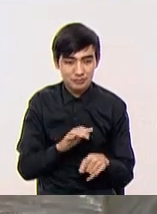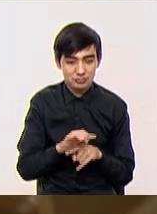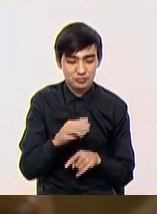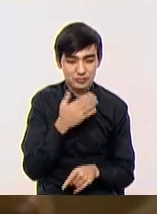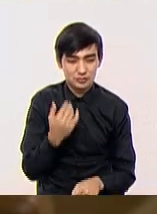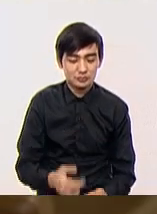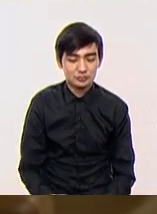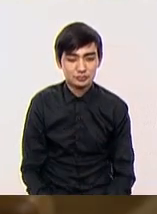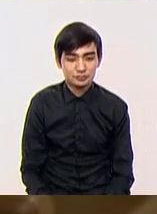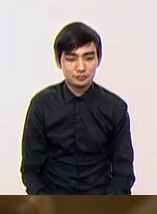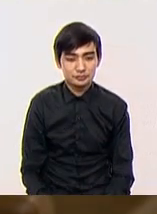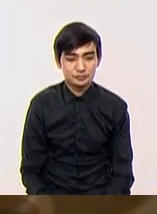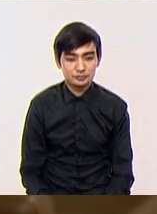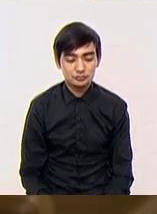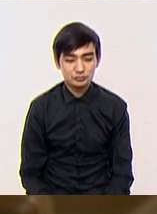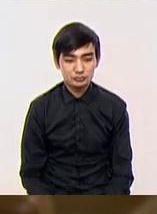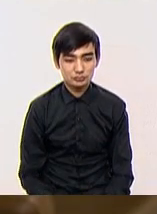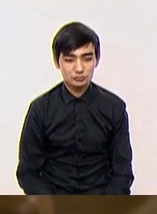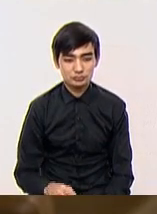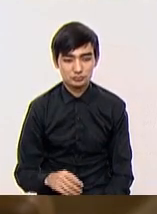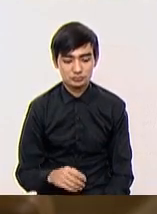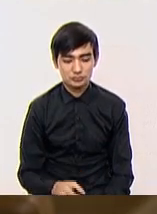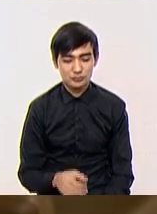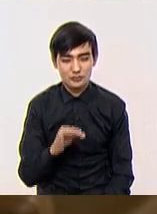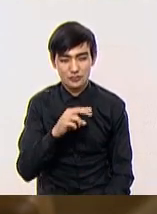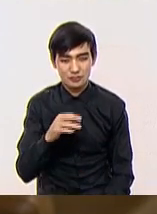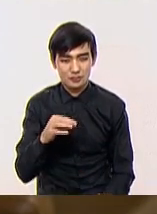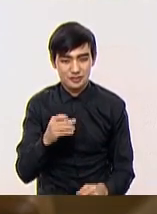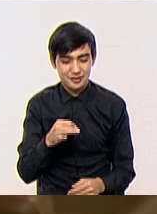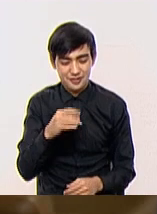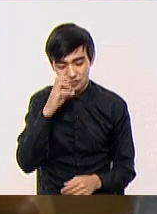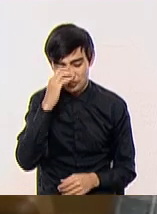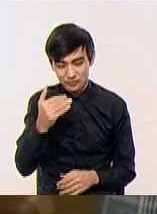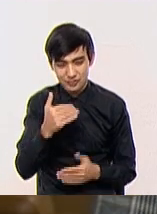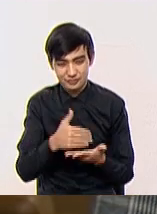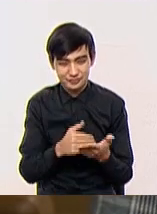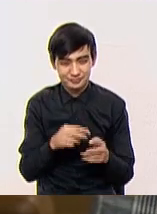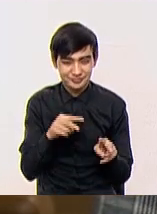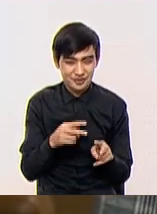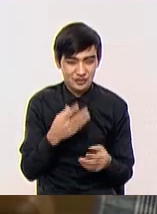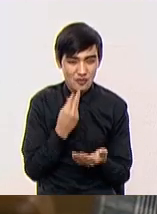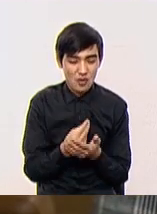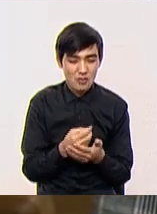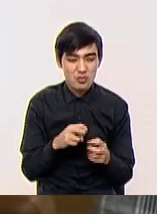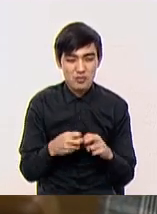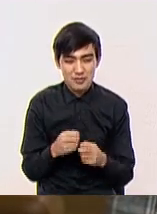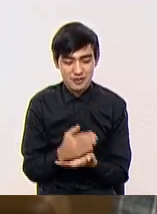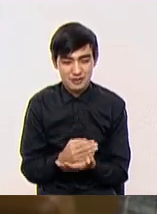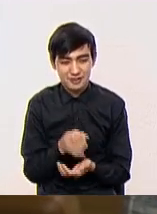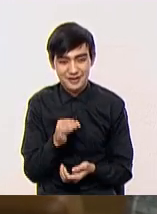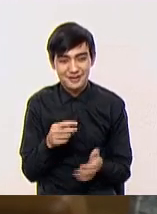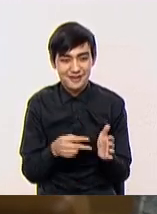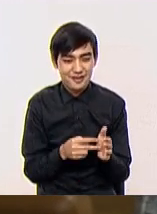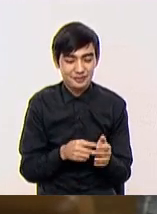жеткізілмейді. Происходит искажение конкуренции на рынке оптовой и розничной реализации. Мемлекеттік реттеудің өз кемшіліктері бар. Нақтырақ айтсақ, бағаны